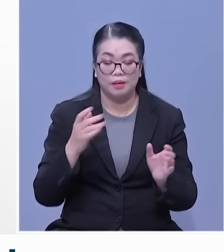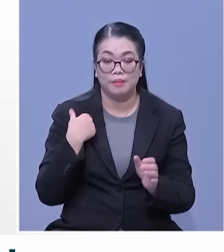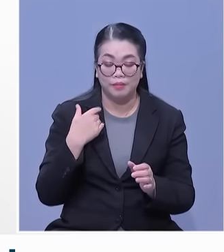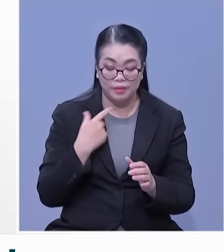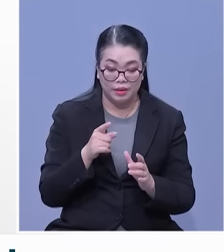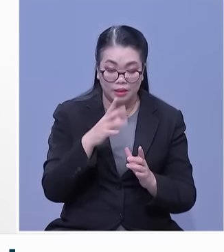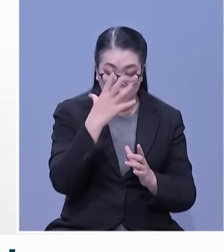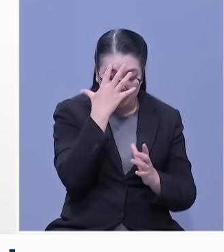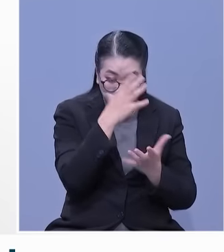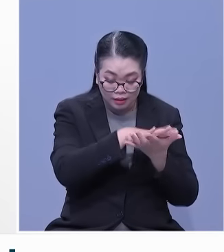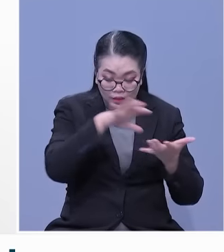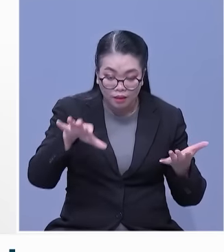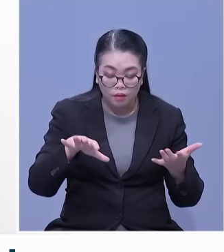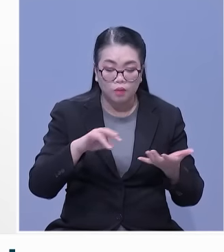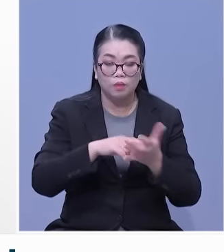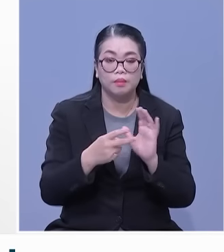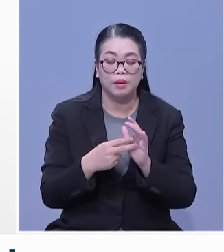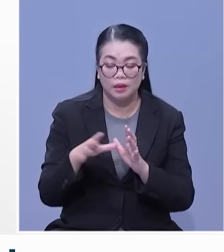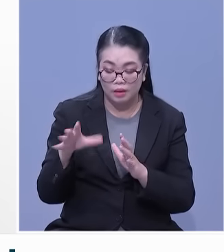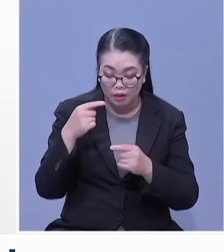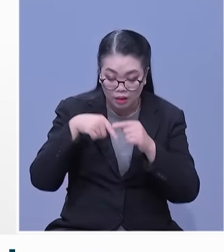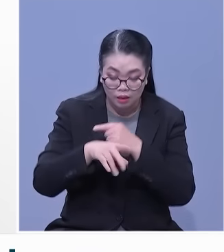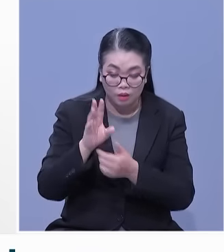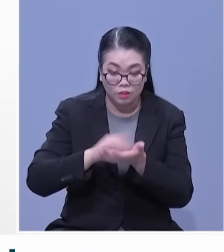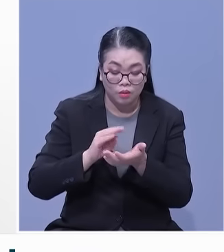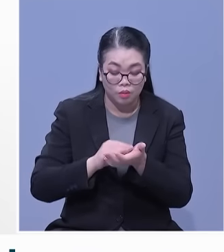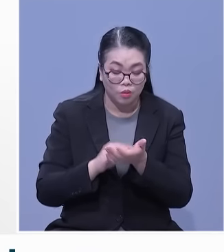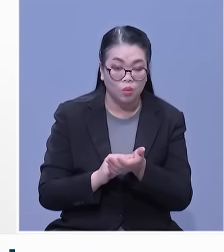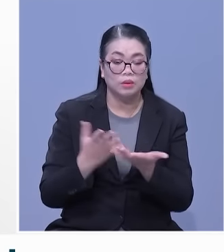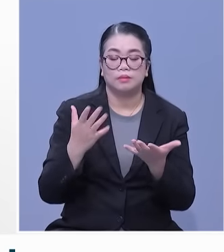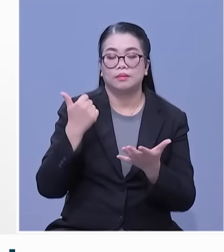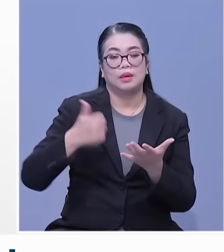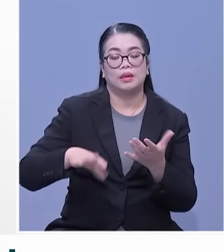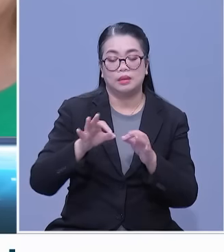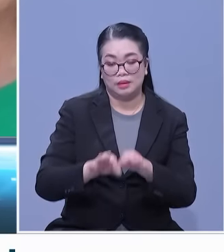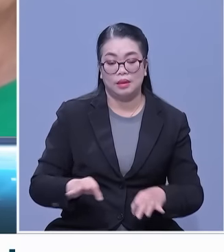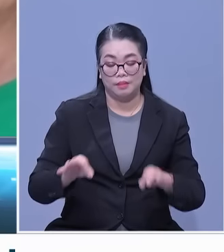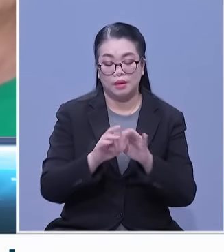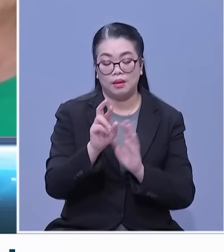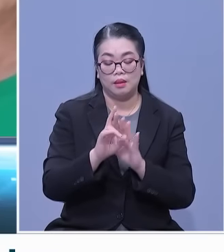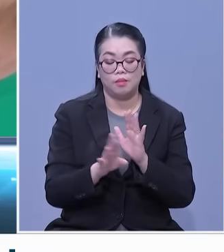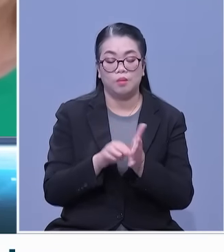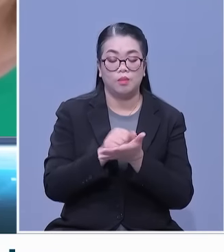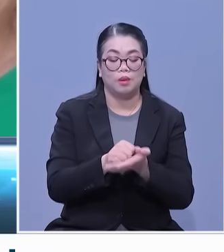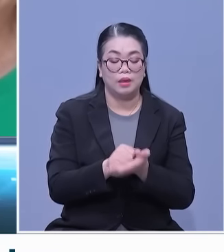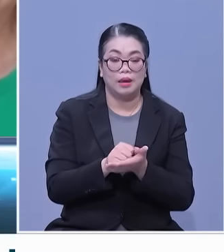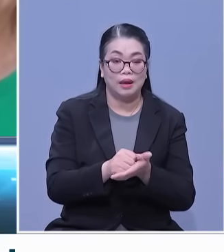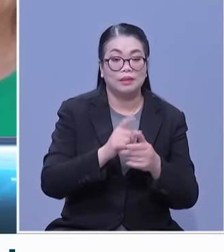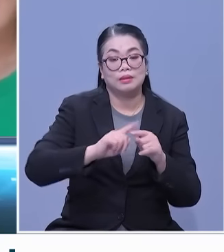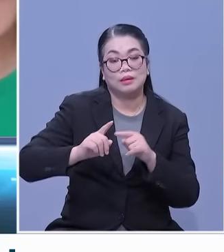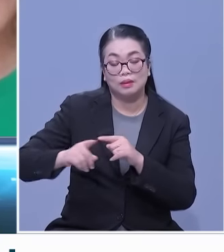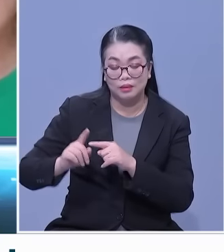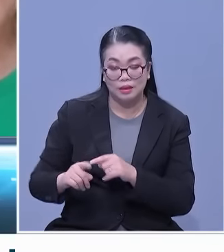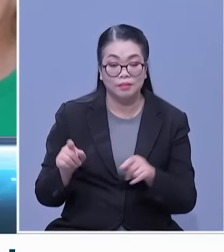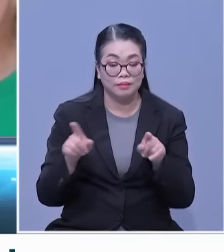แฮกหน้าเว็บไซต์ได้ก็ไม่ได้แปลว่าจะเข้าถึงข้อมูลหลังบ้านซึ่งเป็นหัวใจของระบบบริการต่างๆได้เหมือนการ